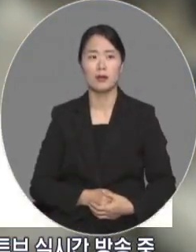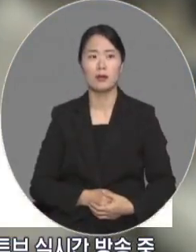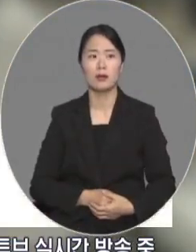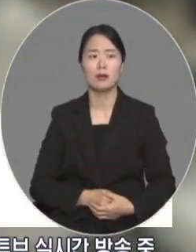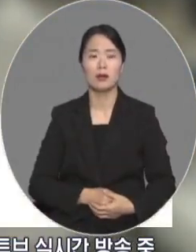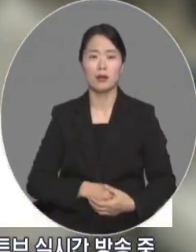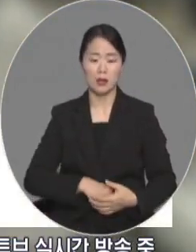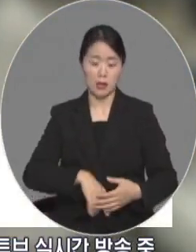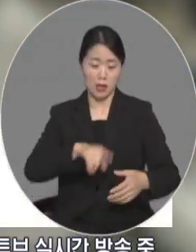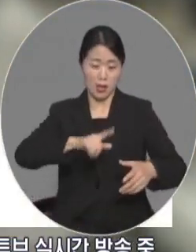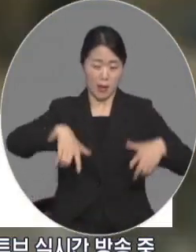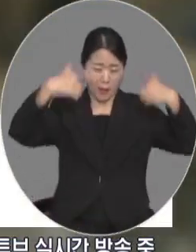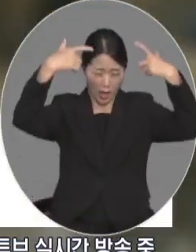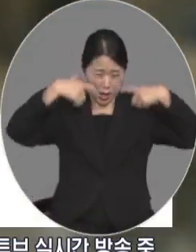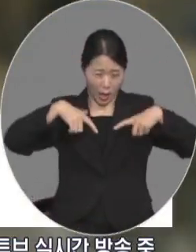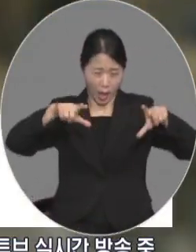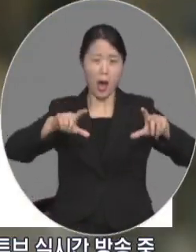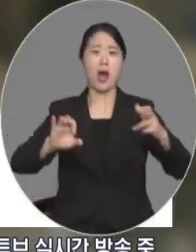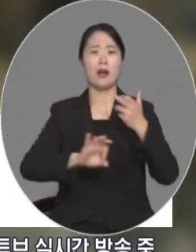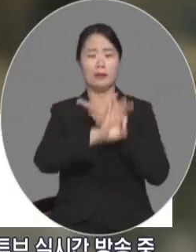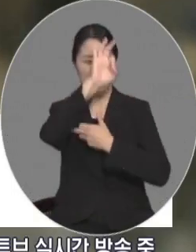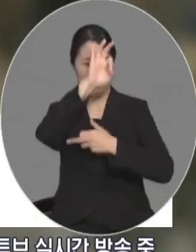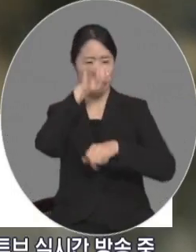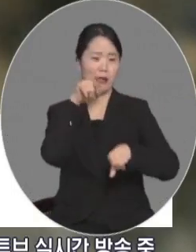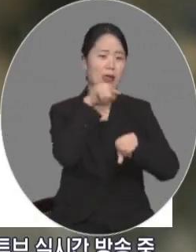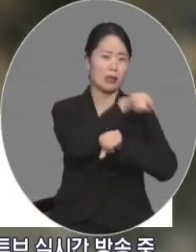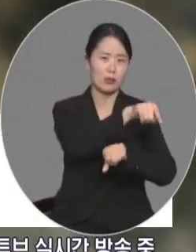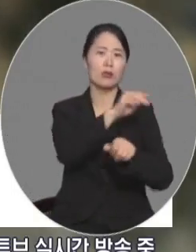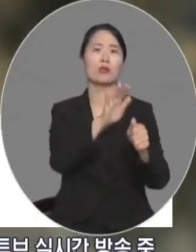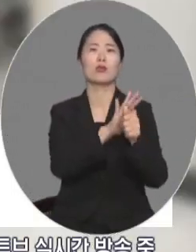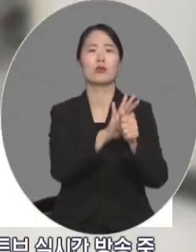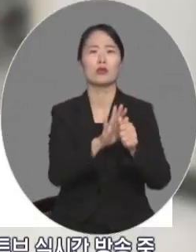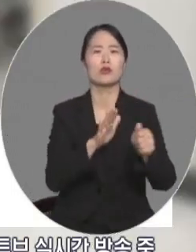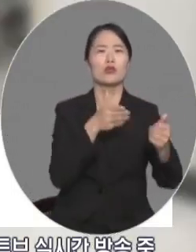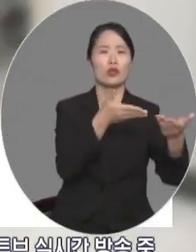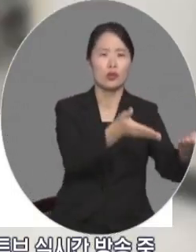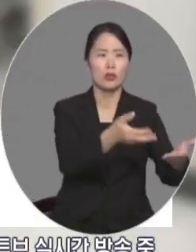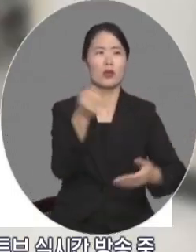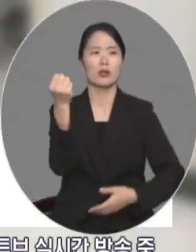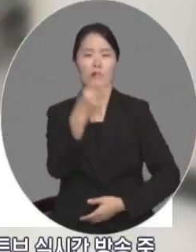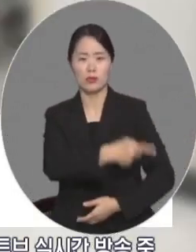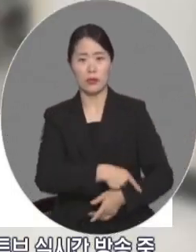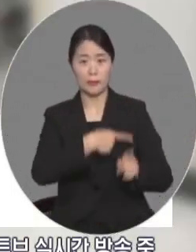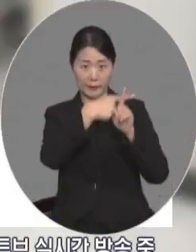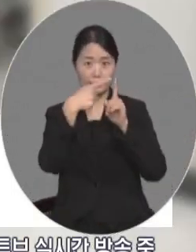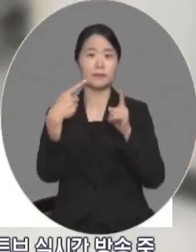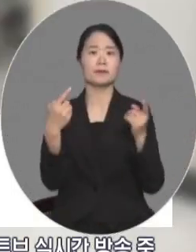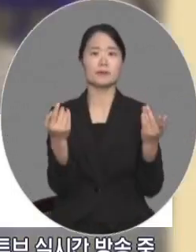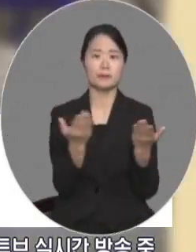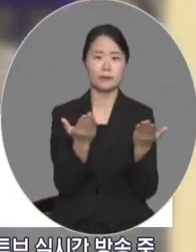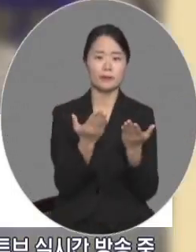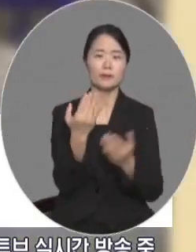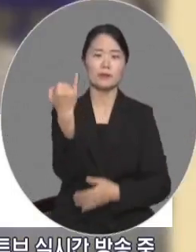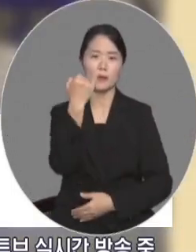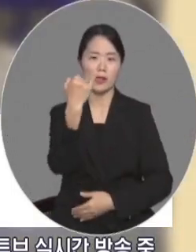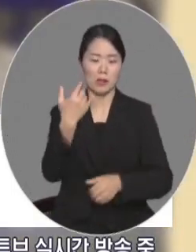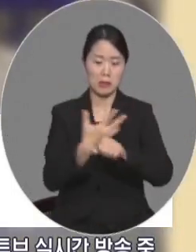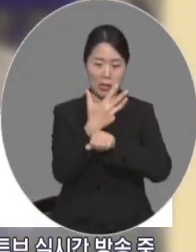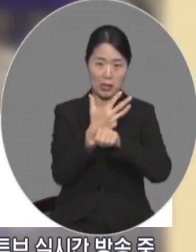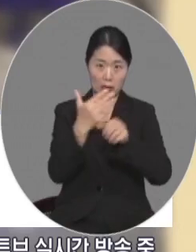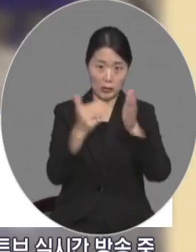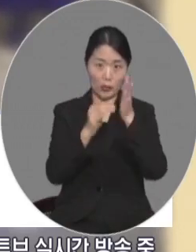또 사무실에 가가지고 또 원래 본인들 일하고 그렇게 해요. 현장에 남아있는 간호사 같은 경우는 8시간 일하고